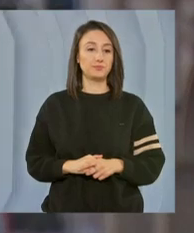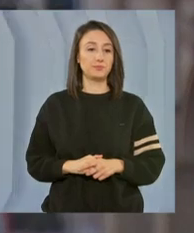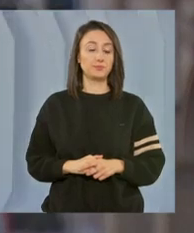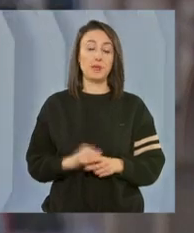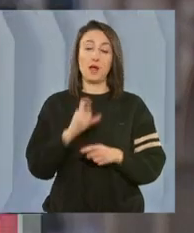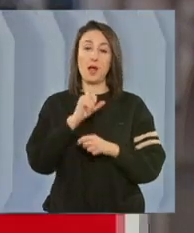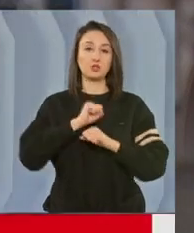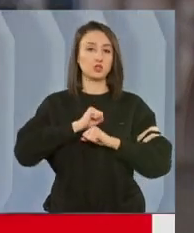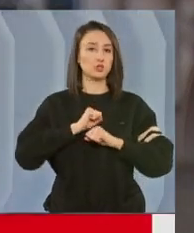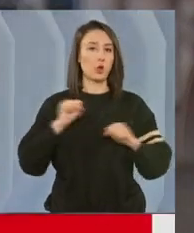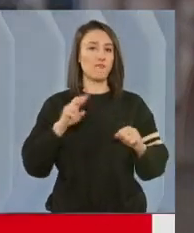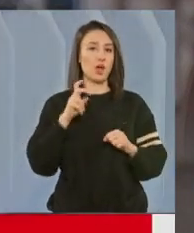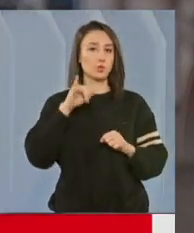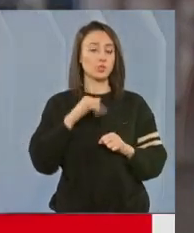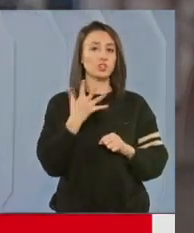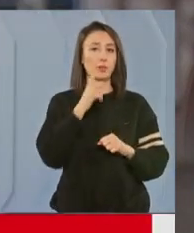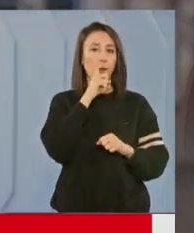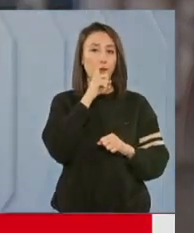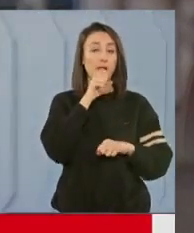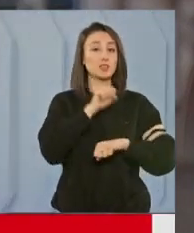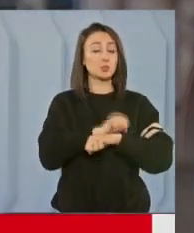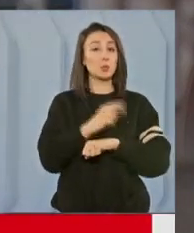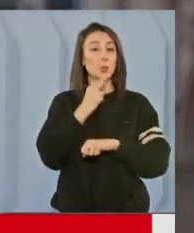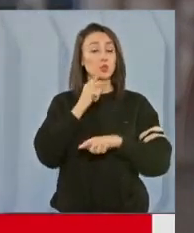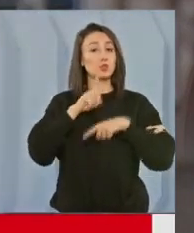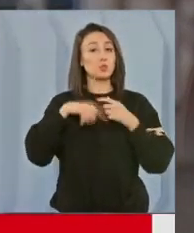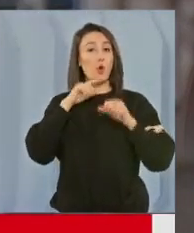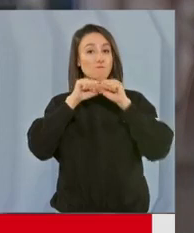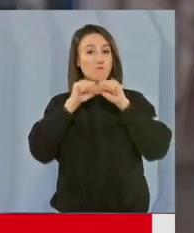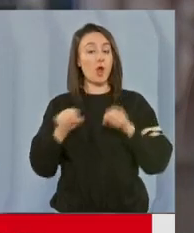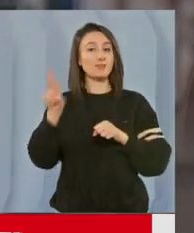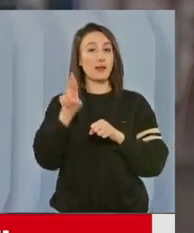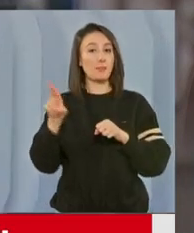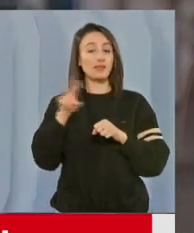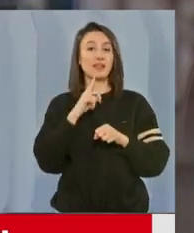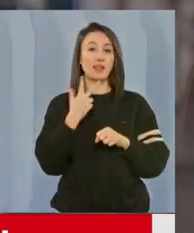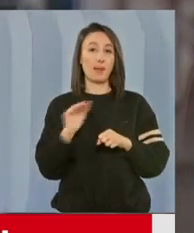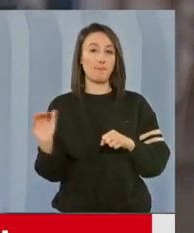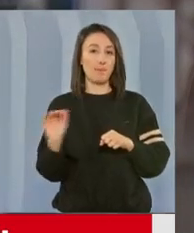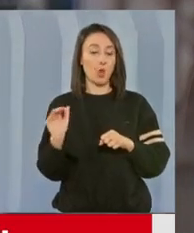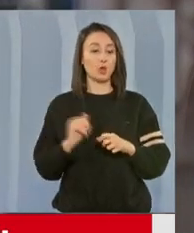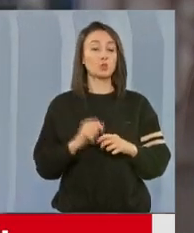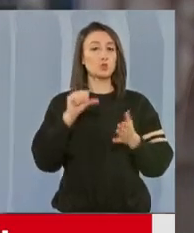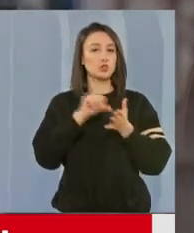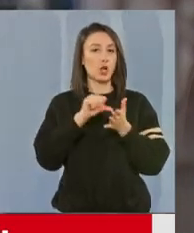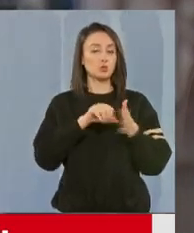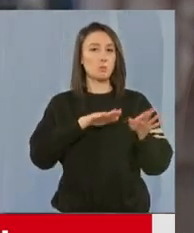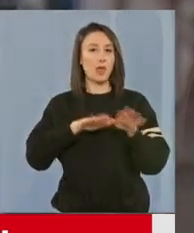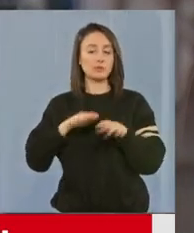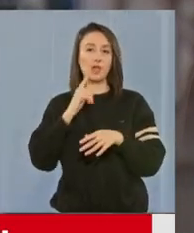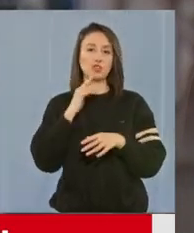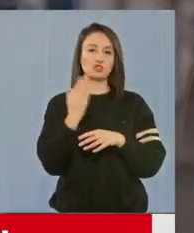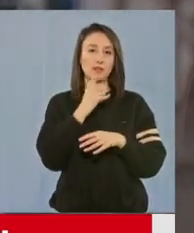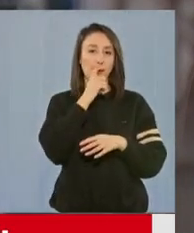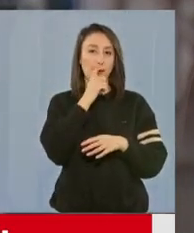caz șocant în Vaslui cinci bărbați au fost reținuți de polițiști după ce ar fi violat în mod repetat trei minore dintr un centru de plasament un al